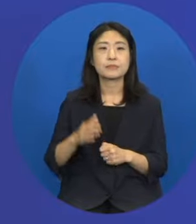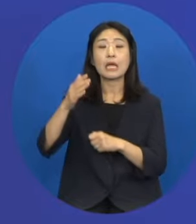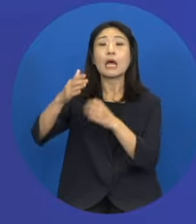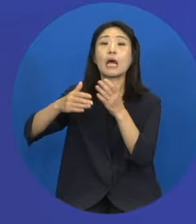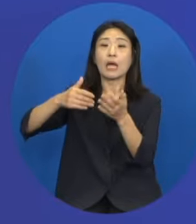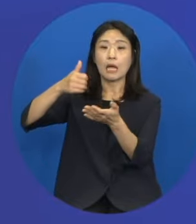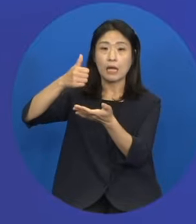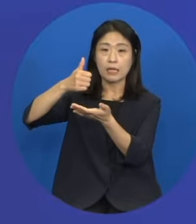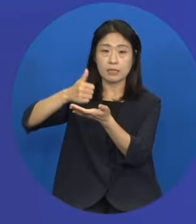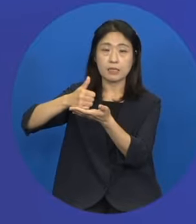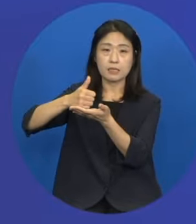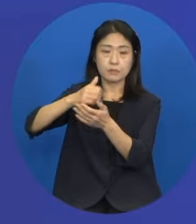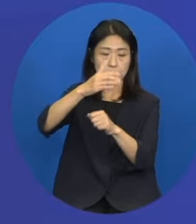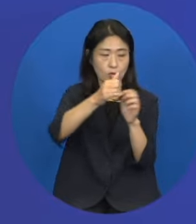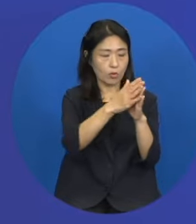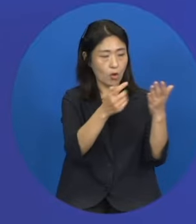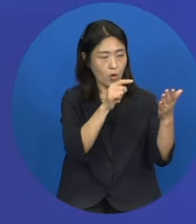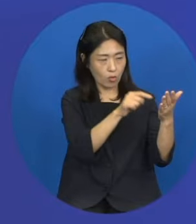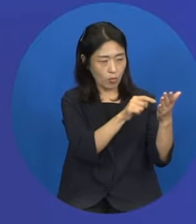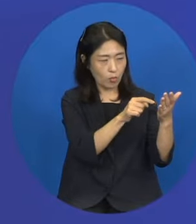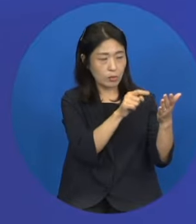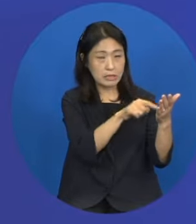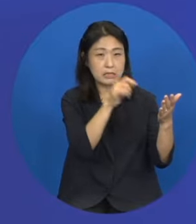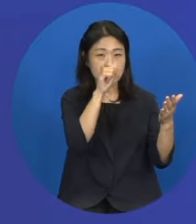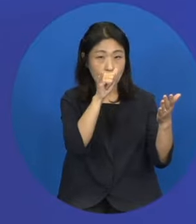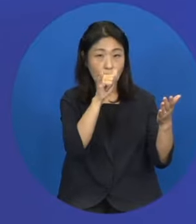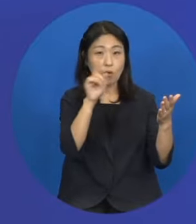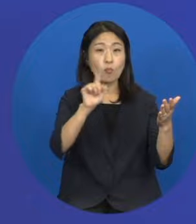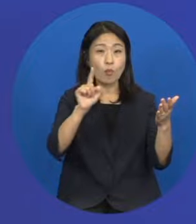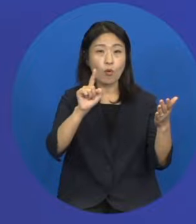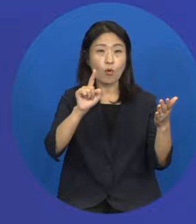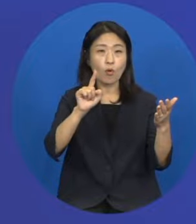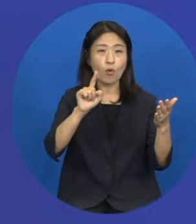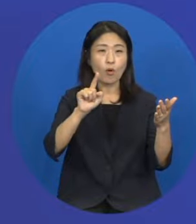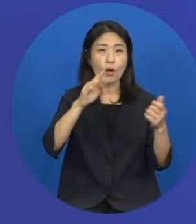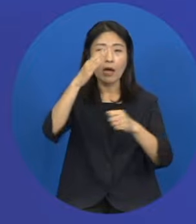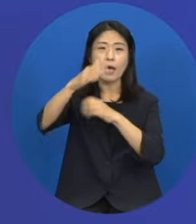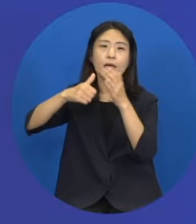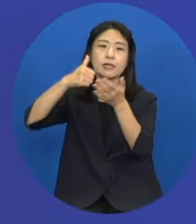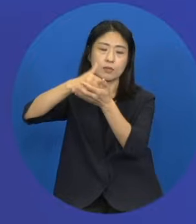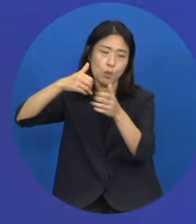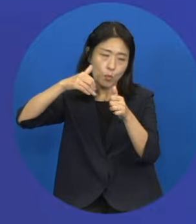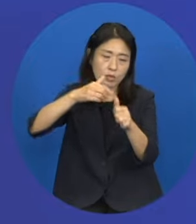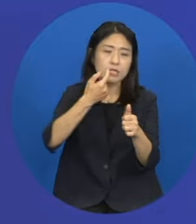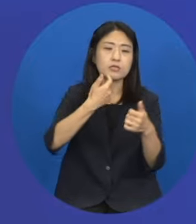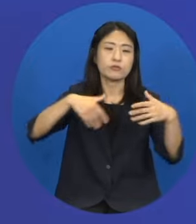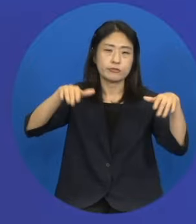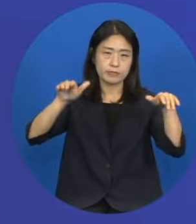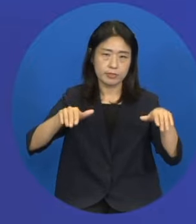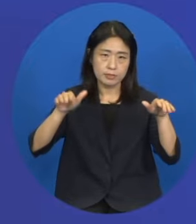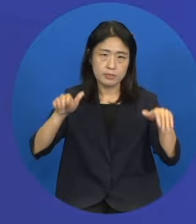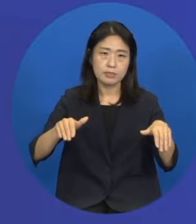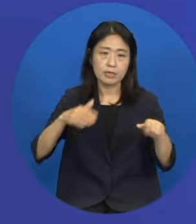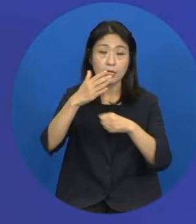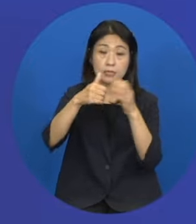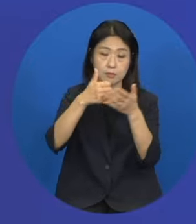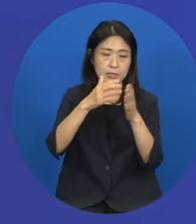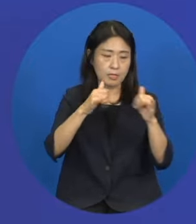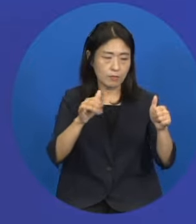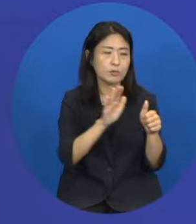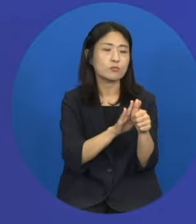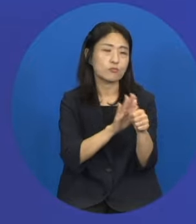종인 천사가 보이지 않게 하나님 백성들을 돕는다는 것을 말씀해요. 히브리서에도 그 말씀이 나와